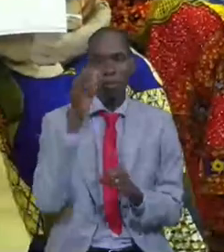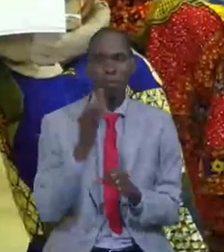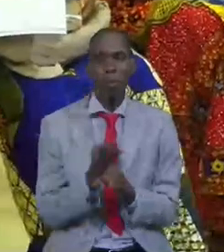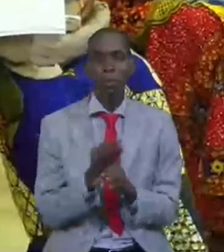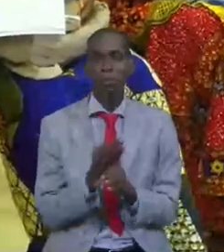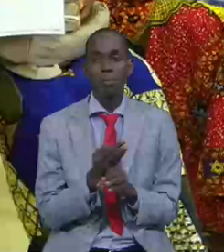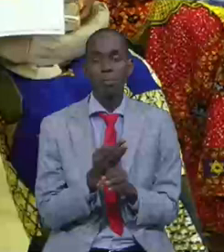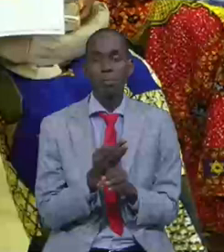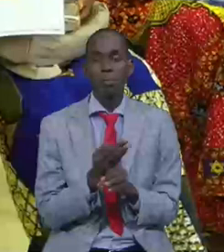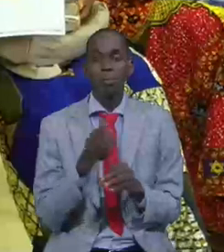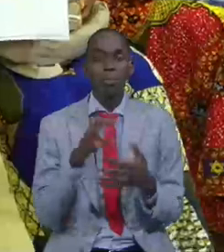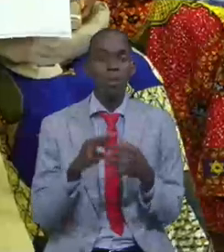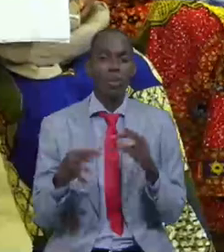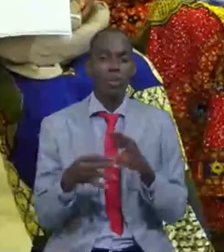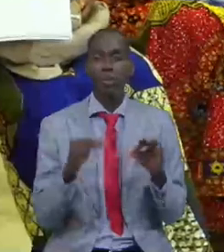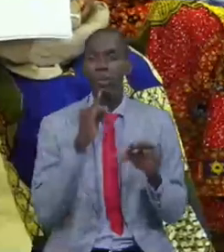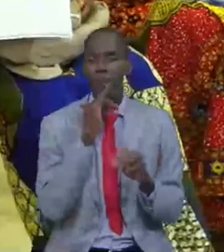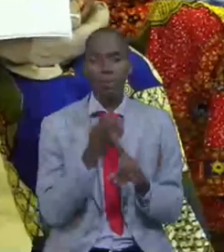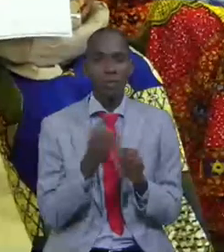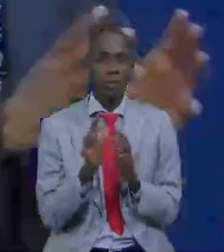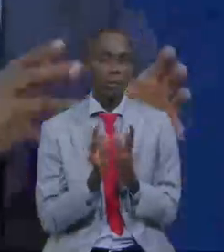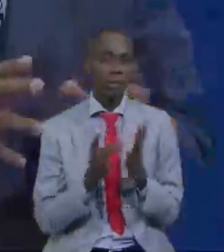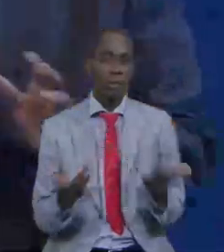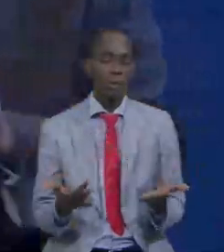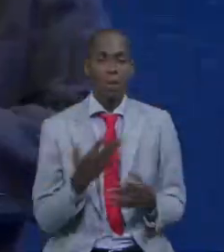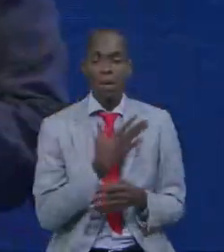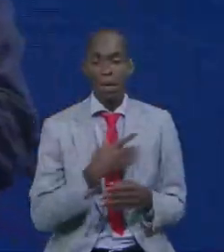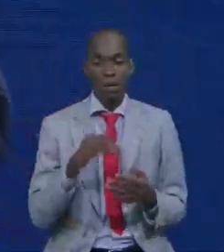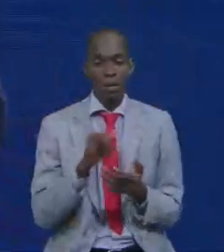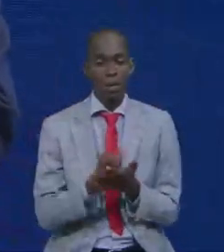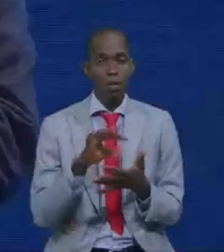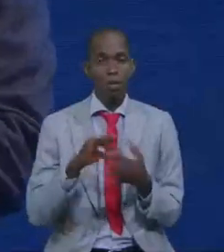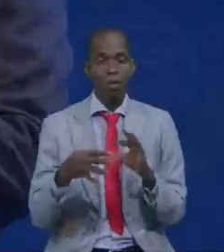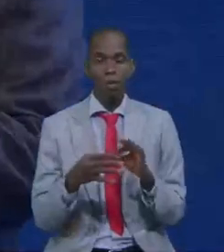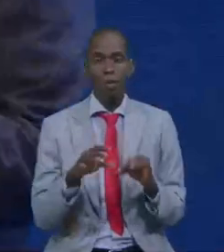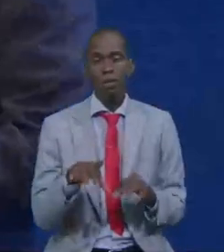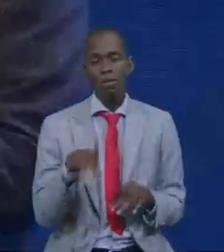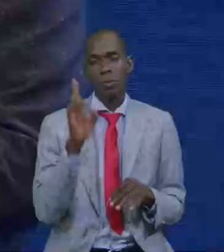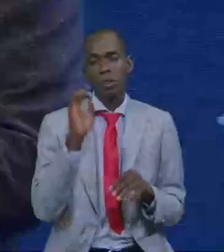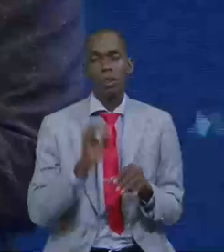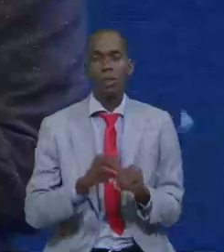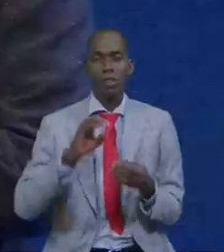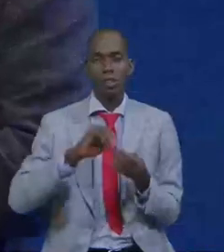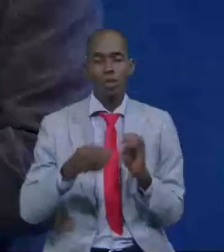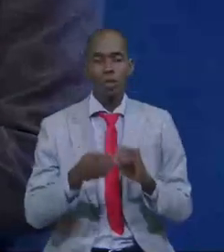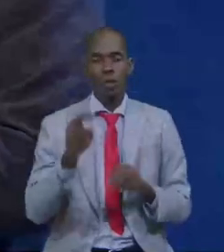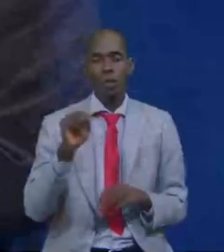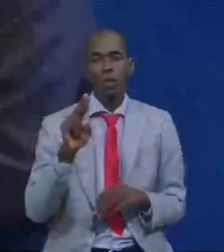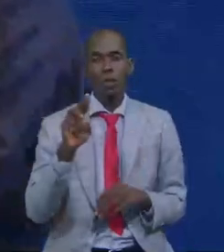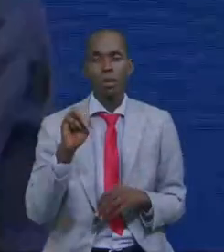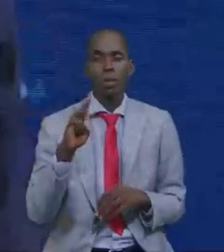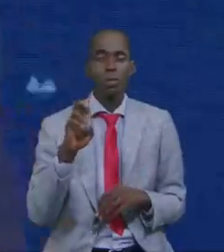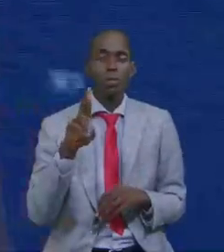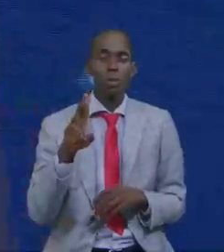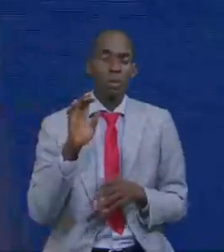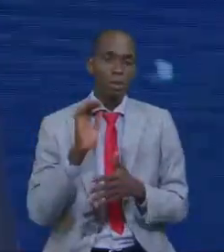Nous tirons l'histoire de la Bible et l'histoire est en Nombre 21. Laissez-moi vous lire